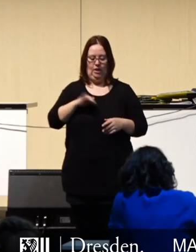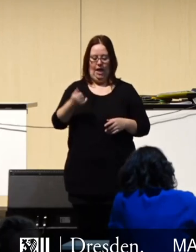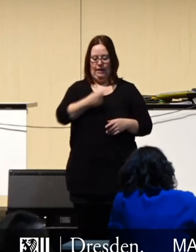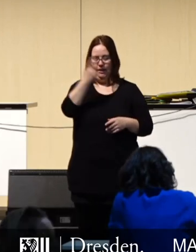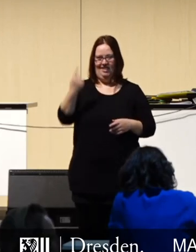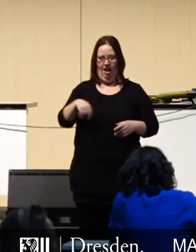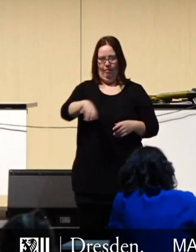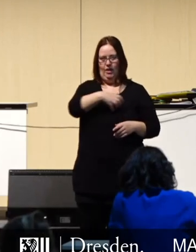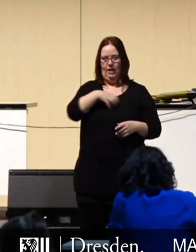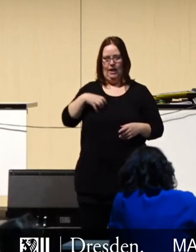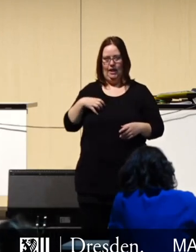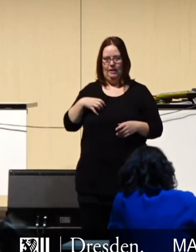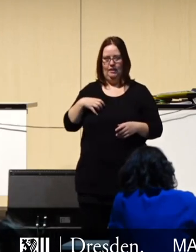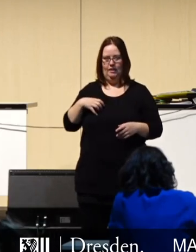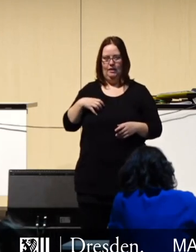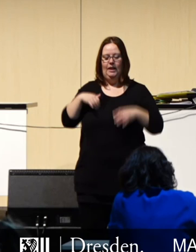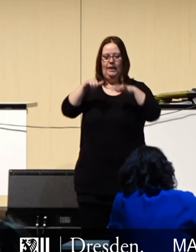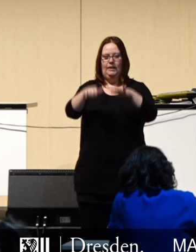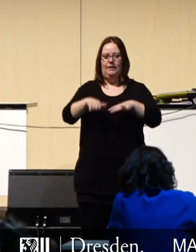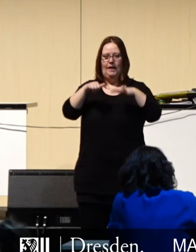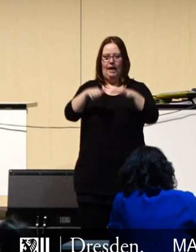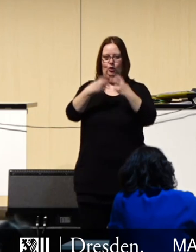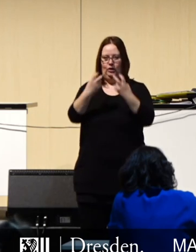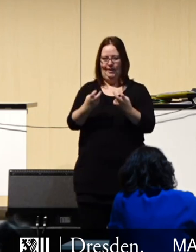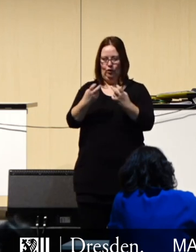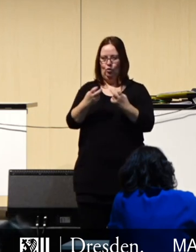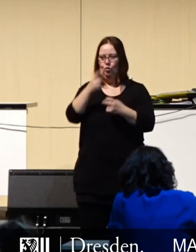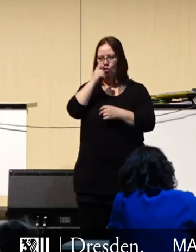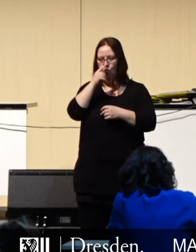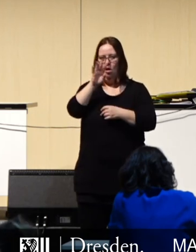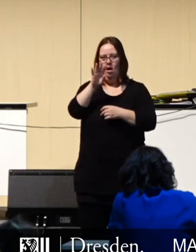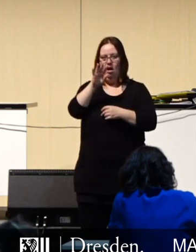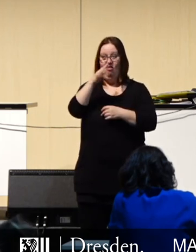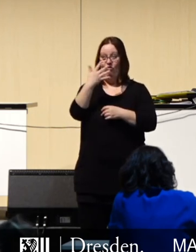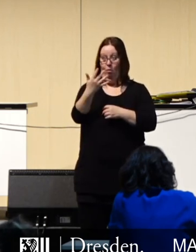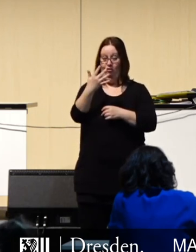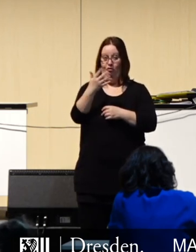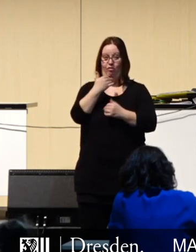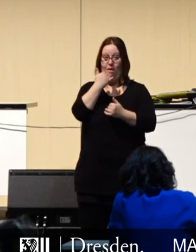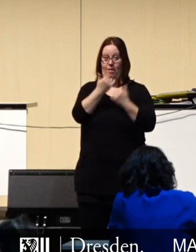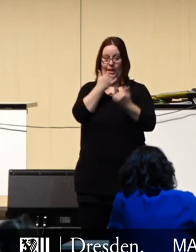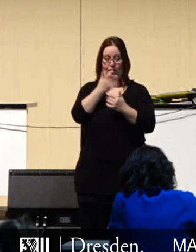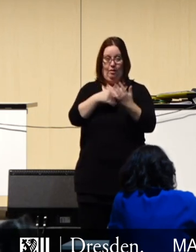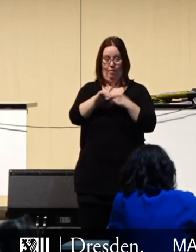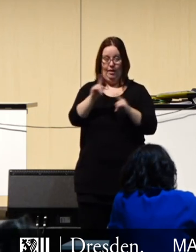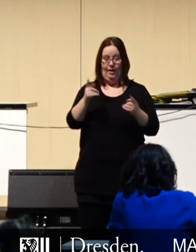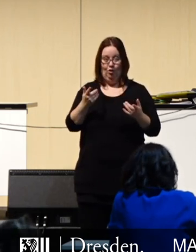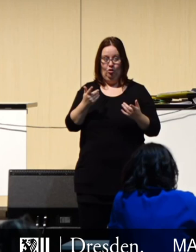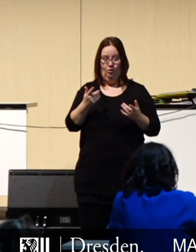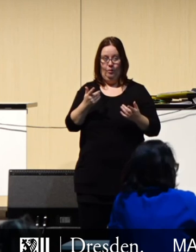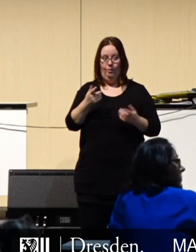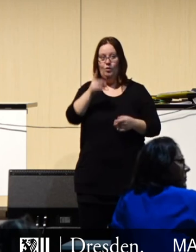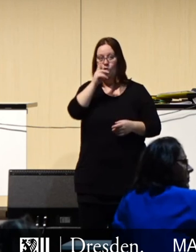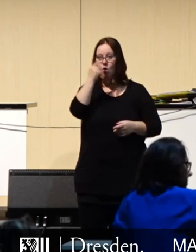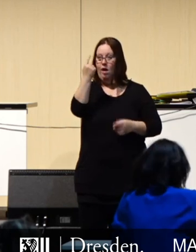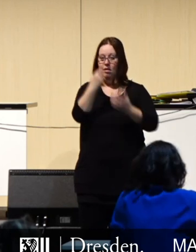Stadtratsarbeit in Dresden kam ich in 16 Sitzungen lediglich in den Genuss von 4, 5 dieser Berichte, wobei einer nur